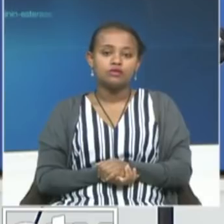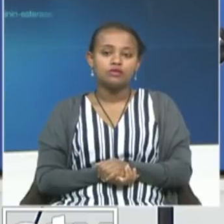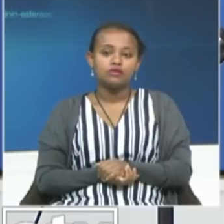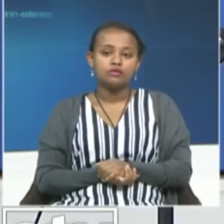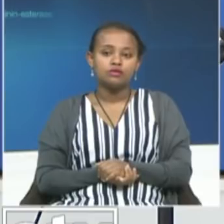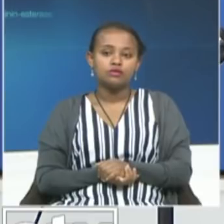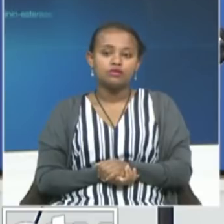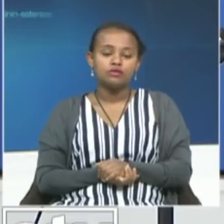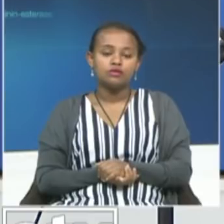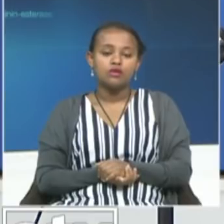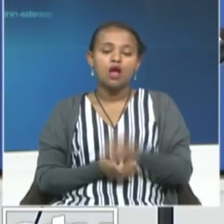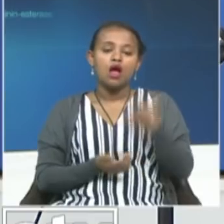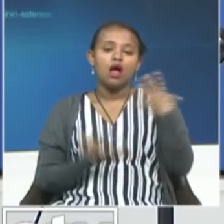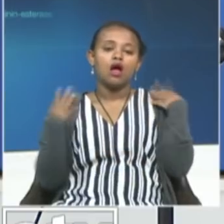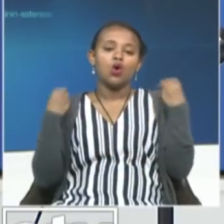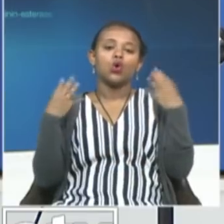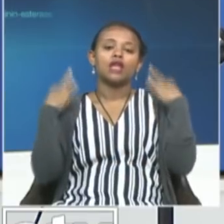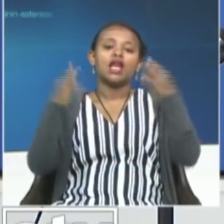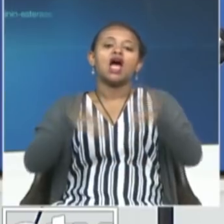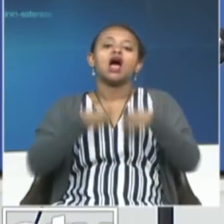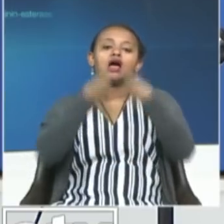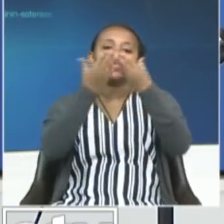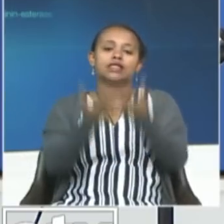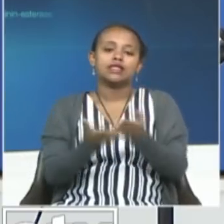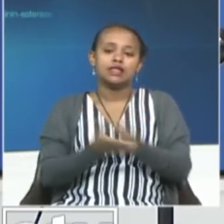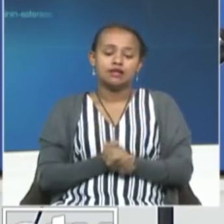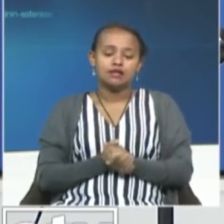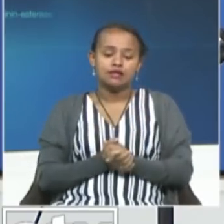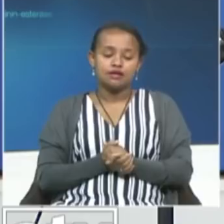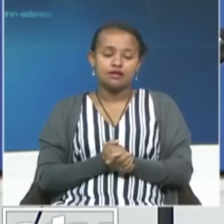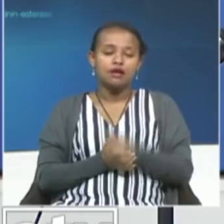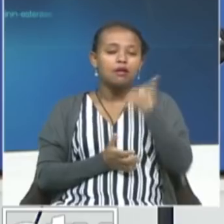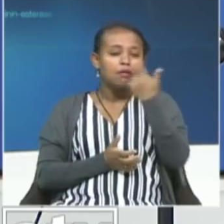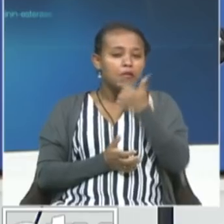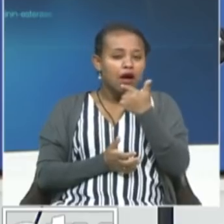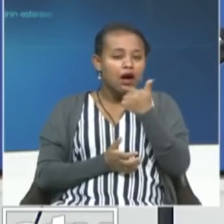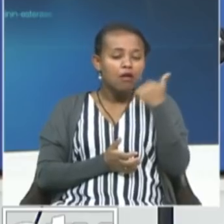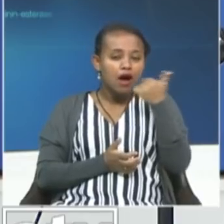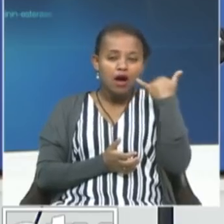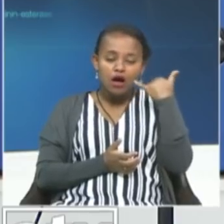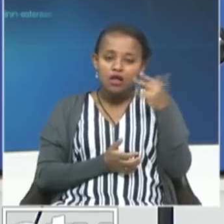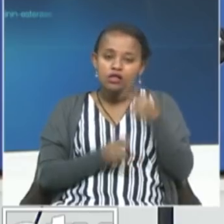ተናስተልን የኔ ይችላል ሮቤል ማናሉ